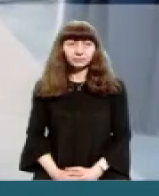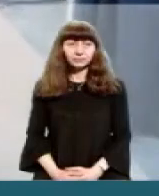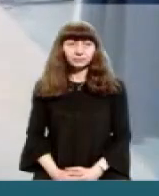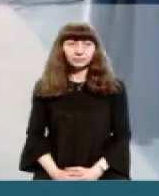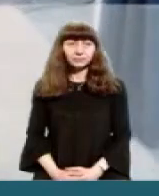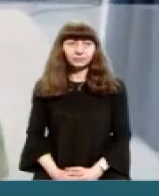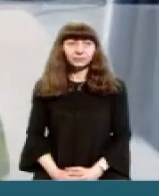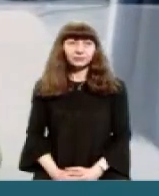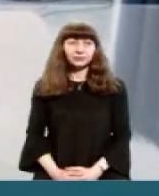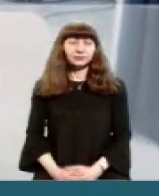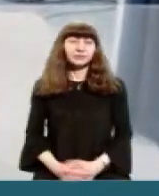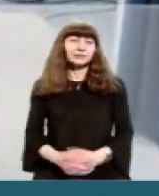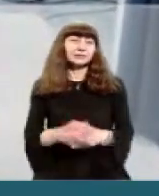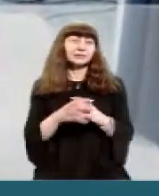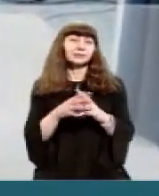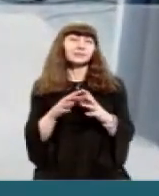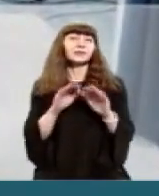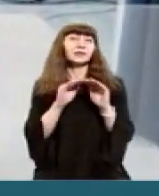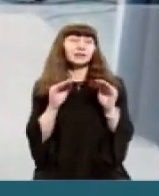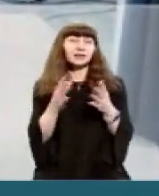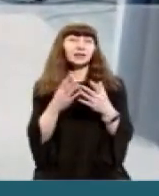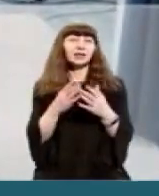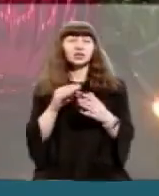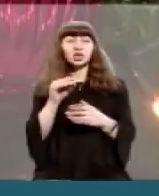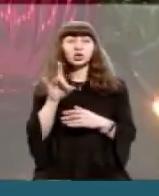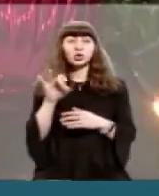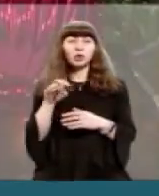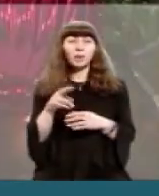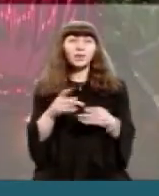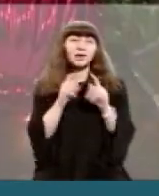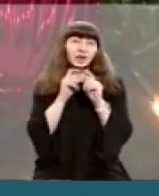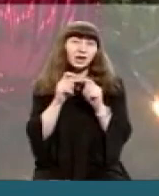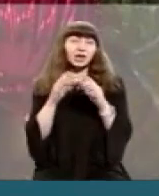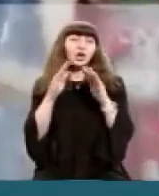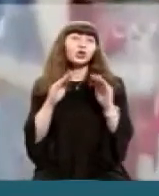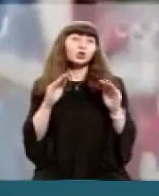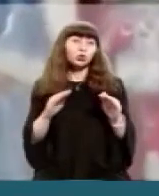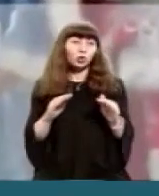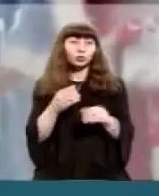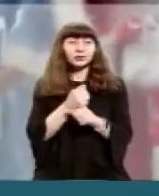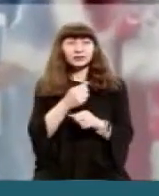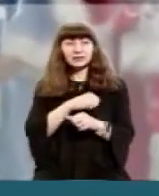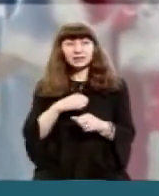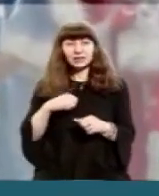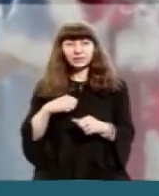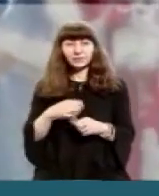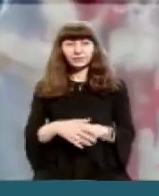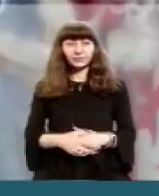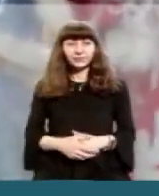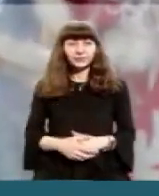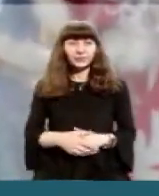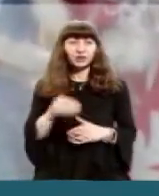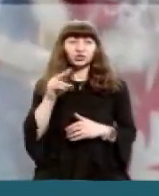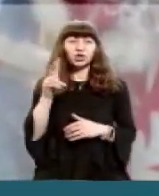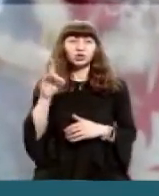В благодарность воспитанники деревни семейного типа подарили аким области елку-топтышку, сделанную своими руками. А все детей детской деревни